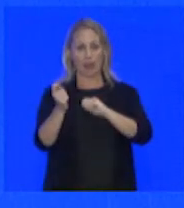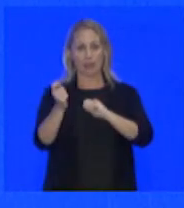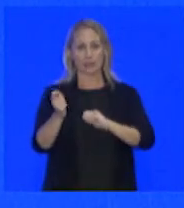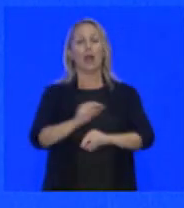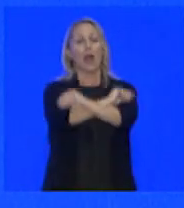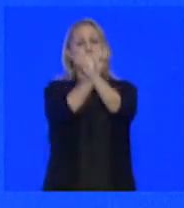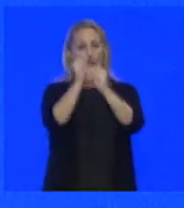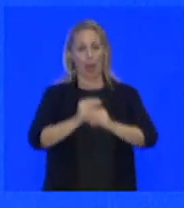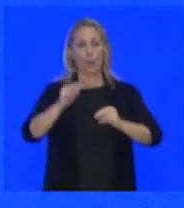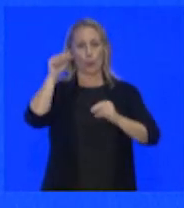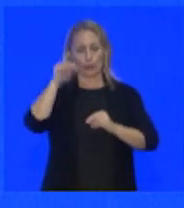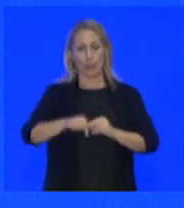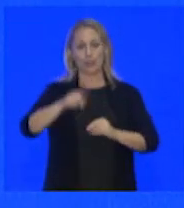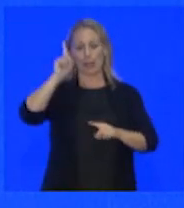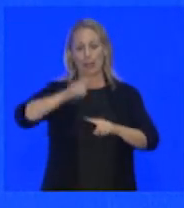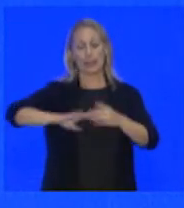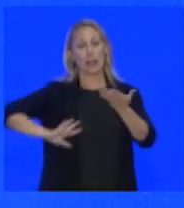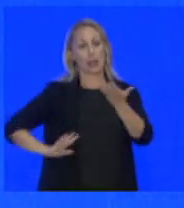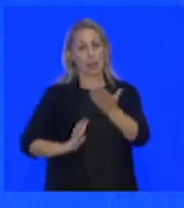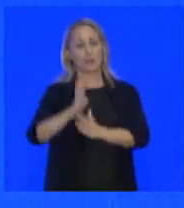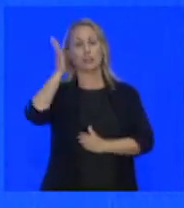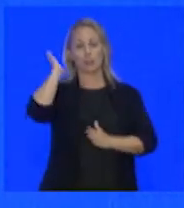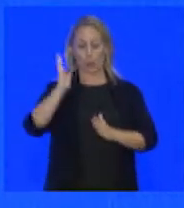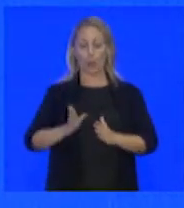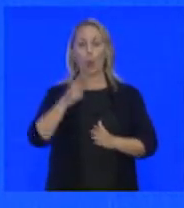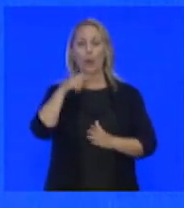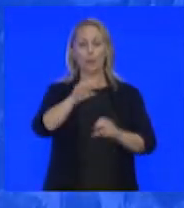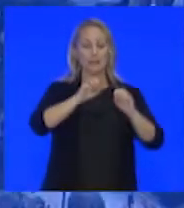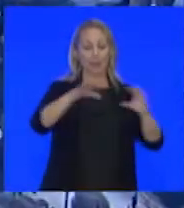θα στηριχθεί η καινοτομία, που είναι η άλλη όψη της ανάπτυξης.